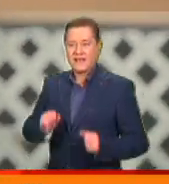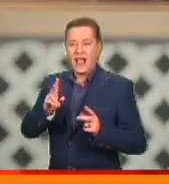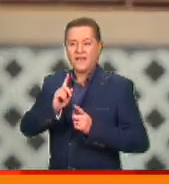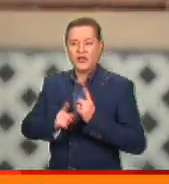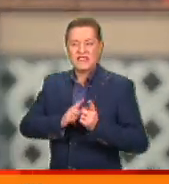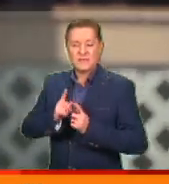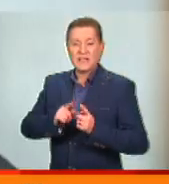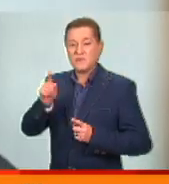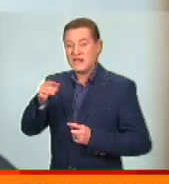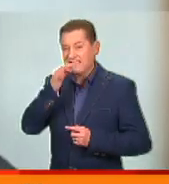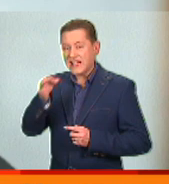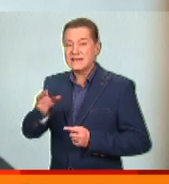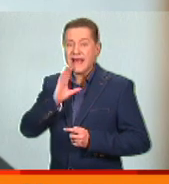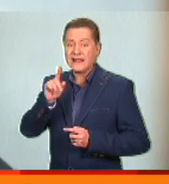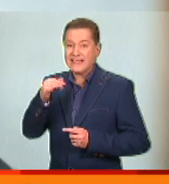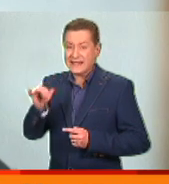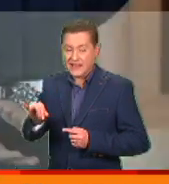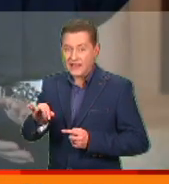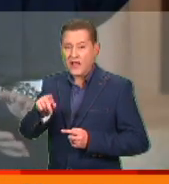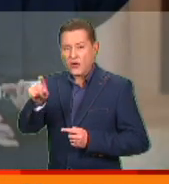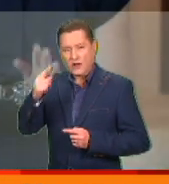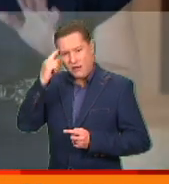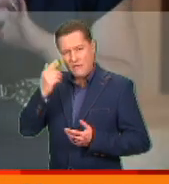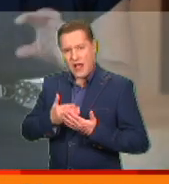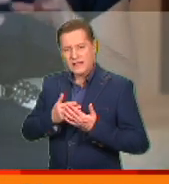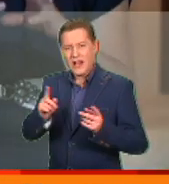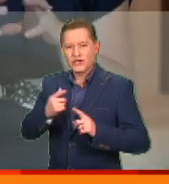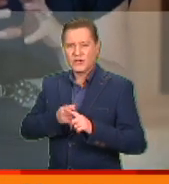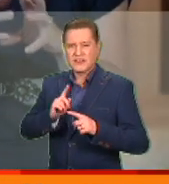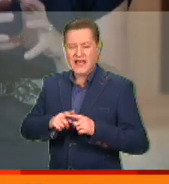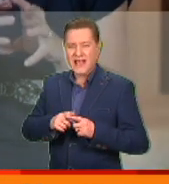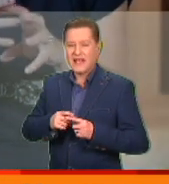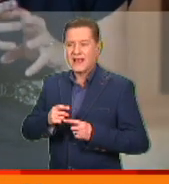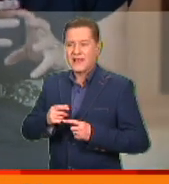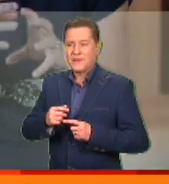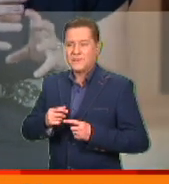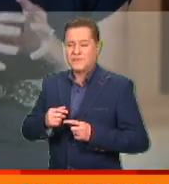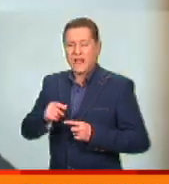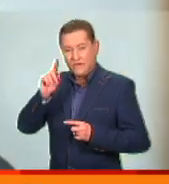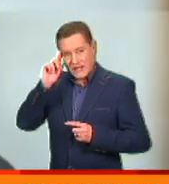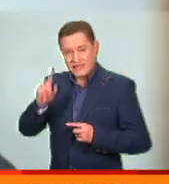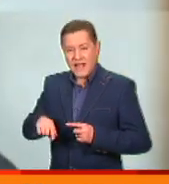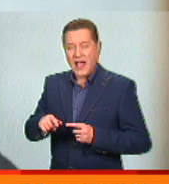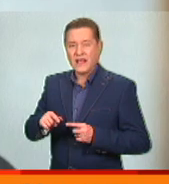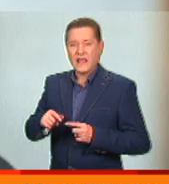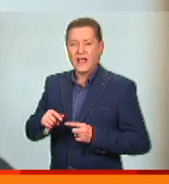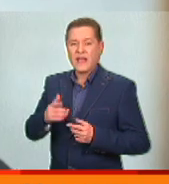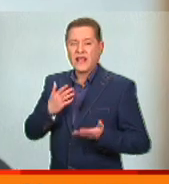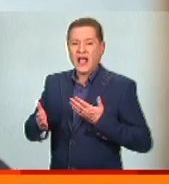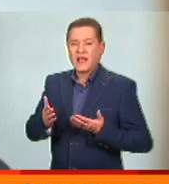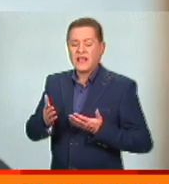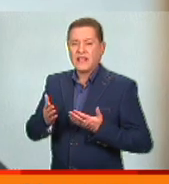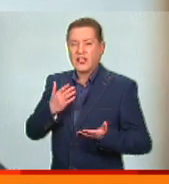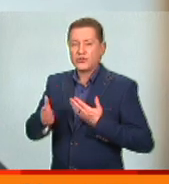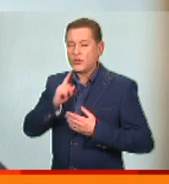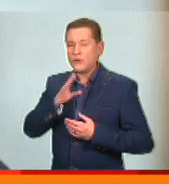Ми сказали їй, вона правда гадала, що це якась смішна абревіатура. Вона знає, що як не прийматиме пігулок двічі на день,